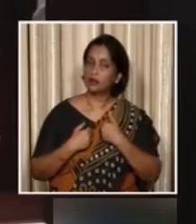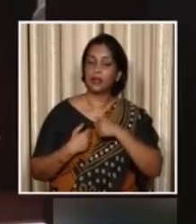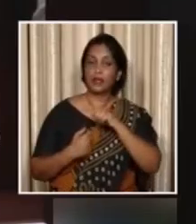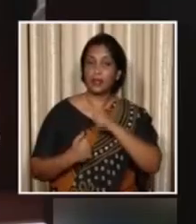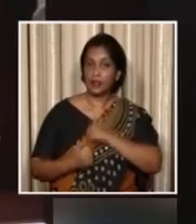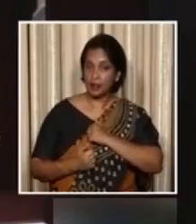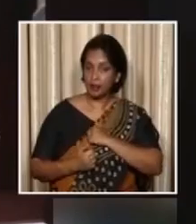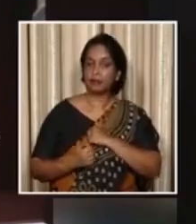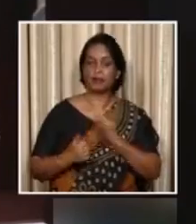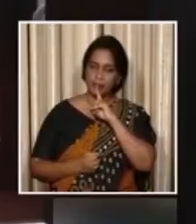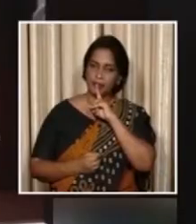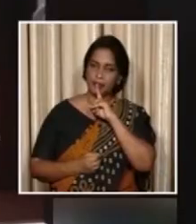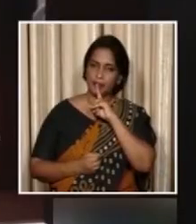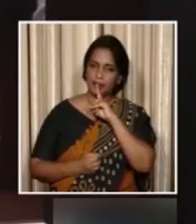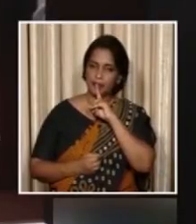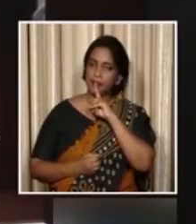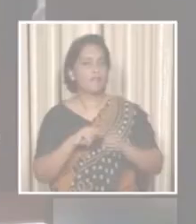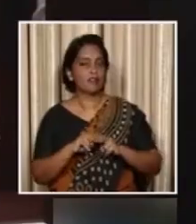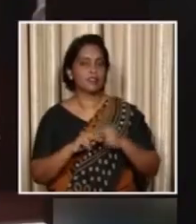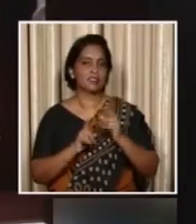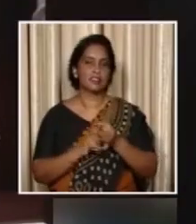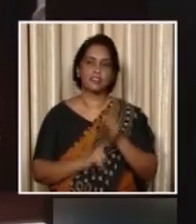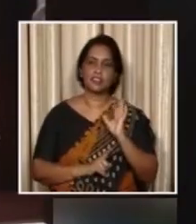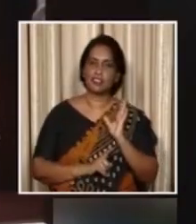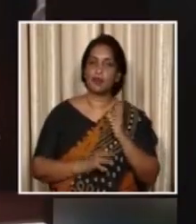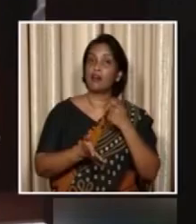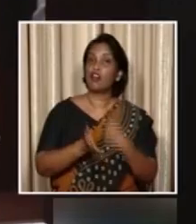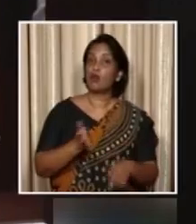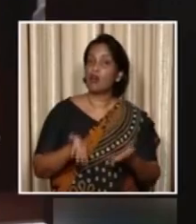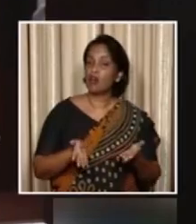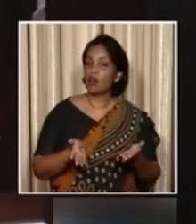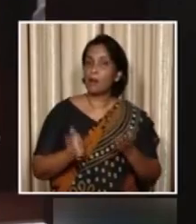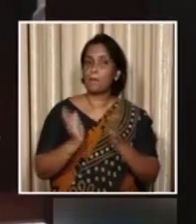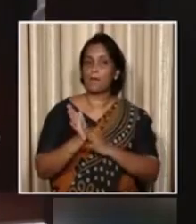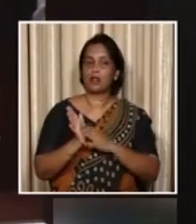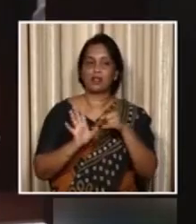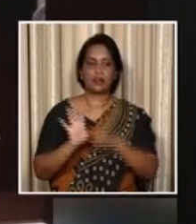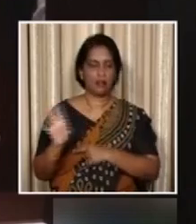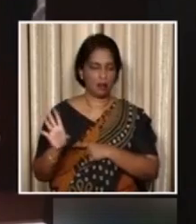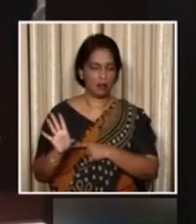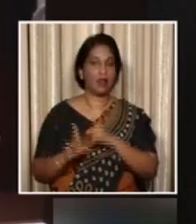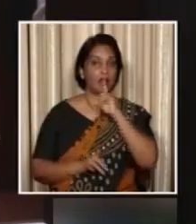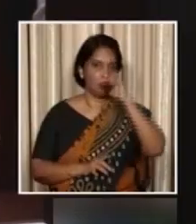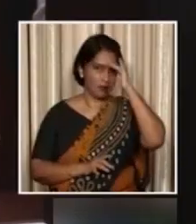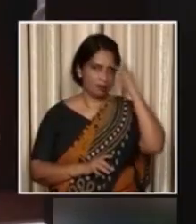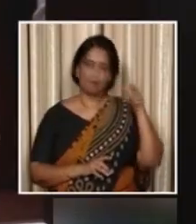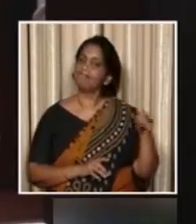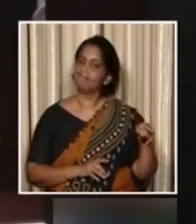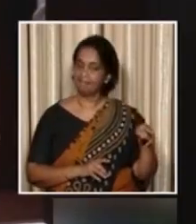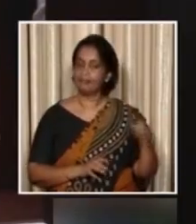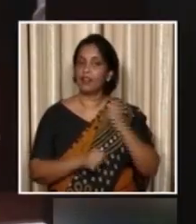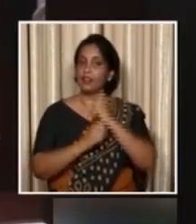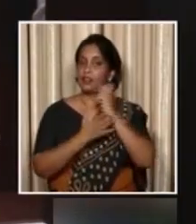ඡන්දයේද පක්ෂව ලබා දෙන බව කාරුණිකව දන්වමි. කවුද අසං කරලා තියෙන්නේ? මහින්ද යාපා බේවර්ධන කතානායක